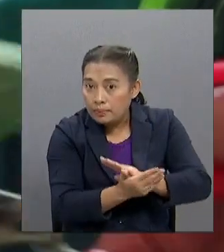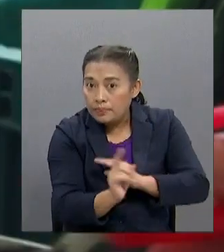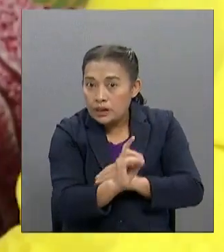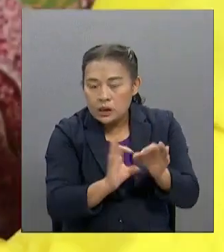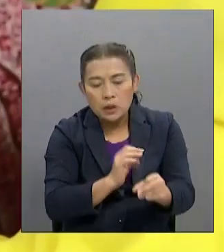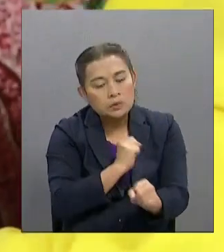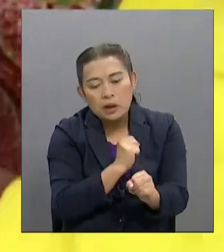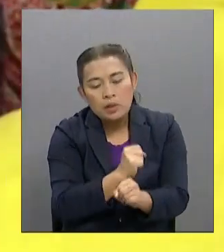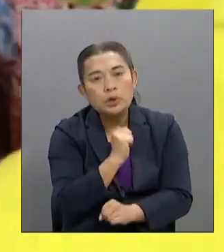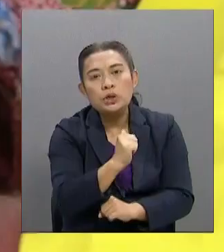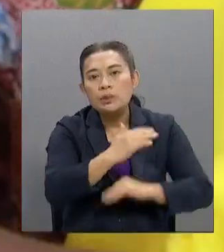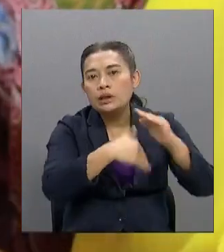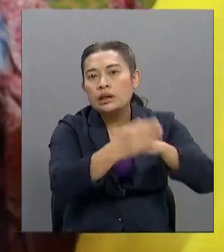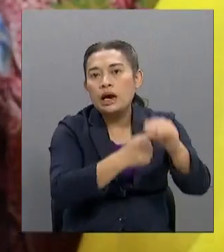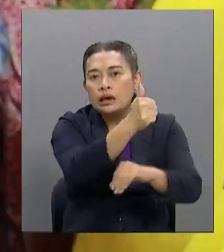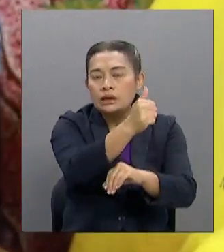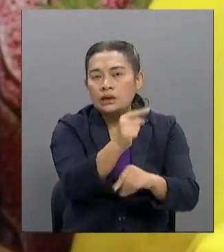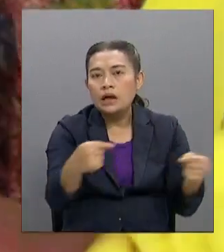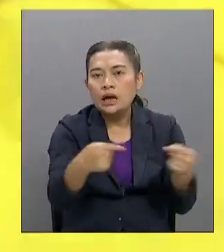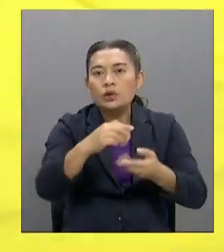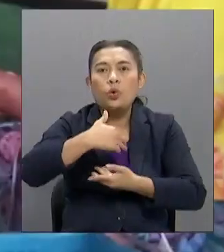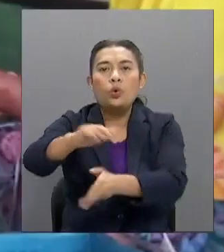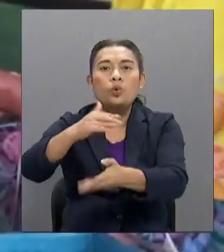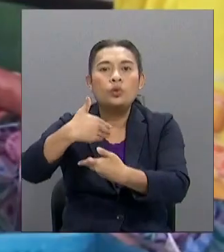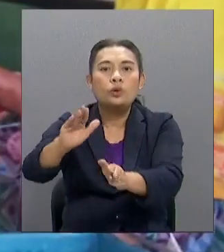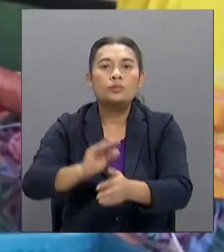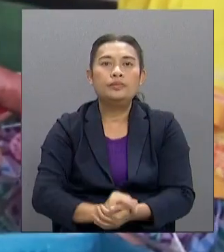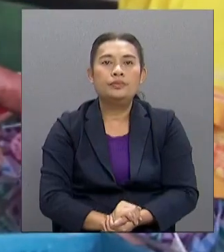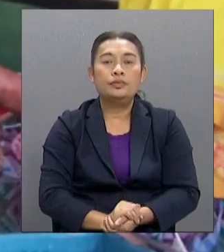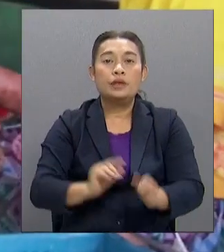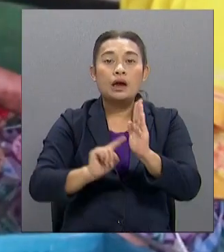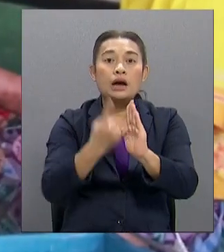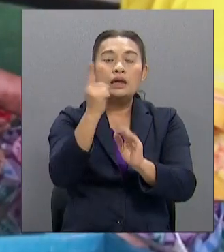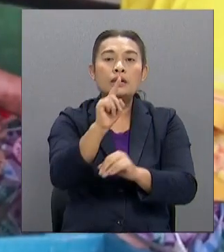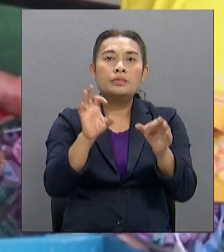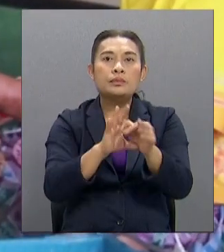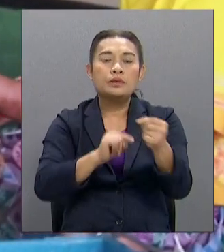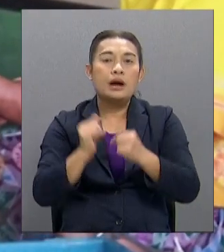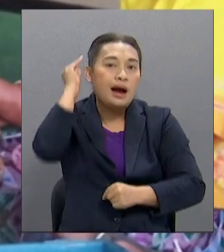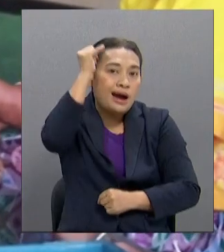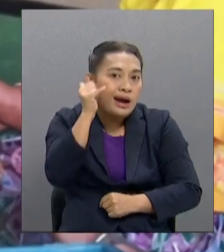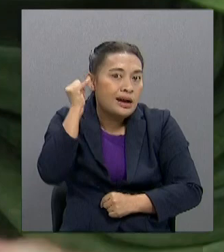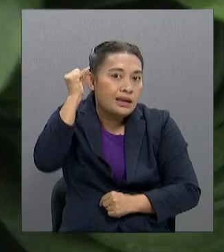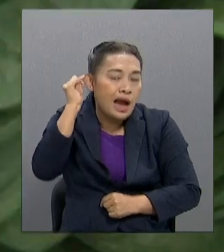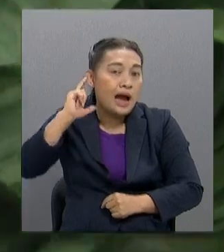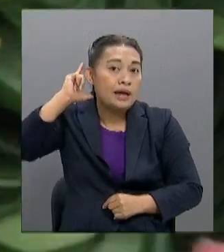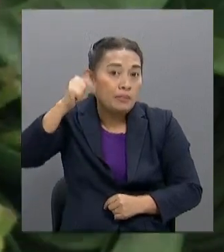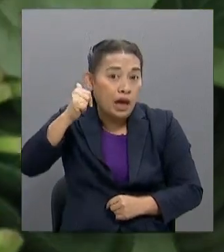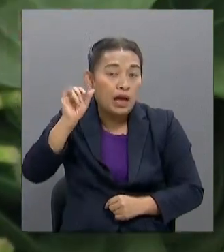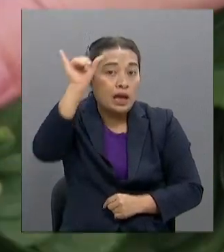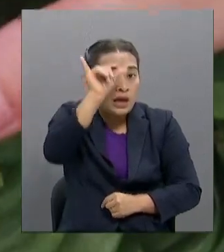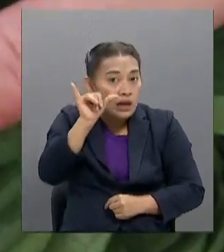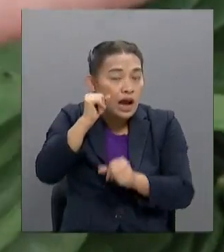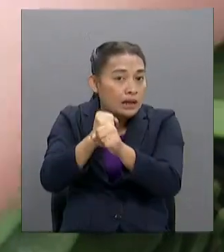ขึ้นให้ตรงกับการส่งออกเริ่มแรกเลยก็คือย่ายายเราทำแม่เราทำแล้วก็เราอยากจะม